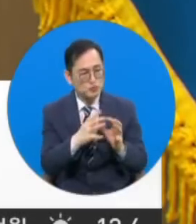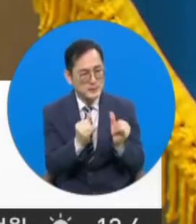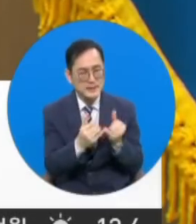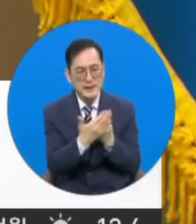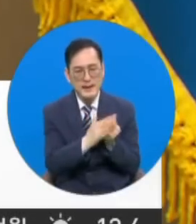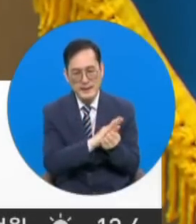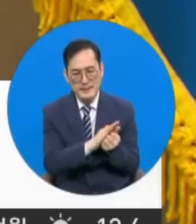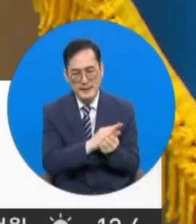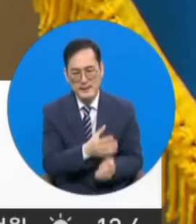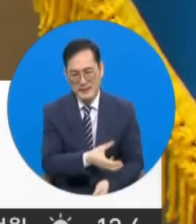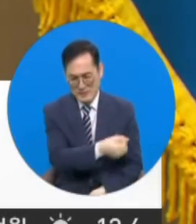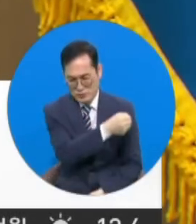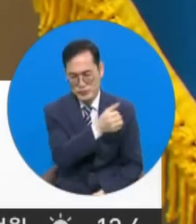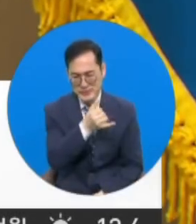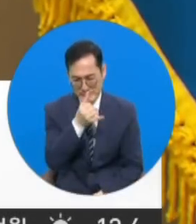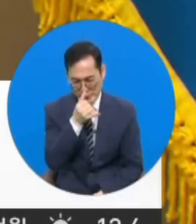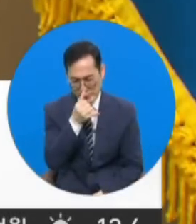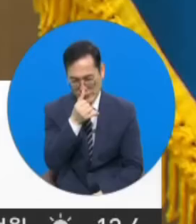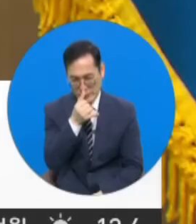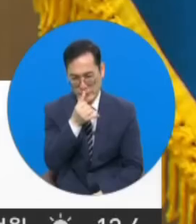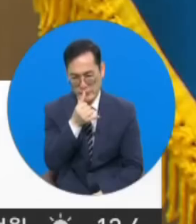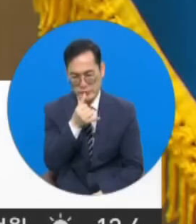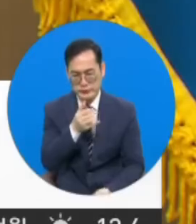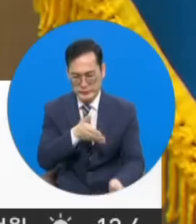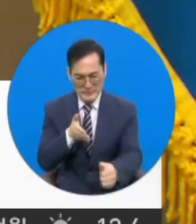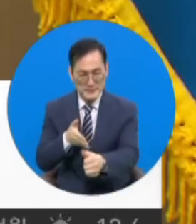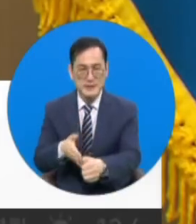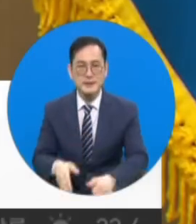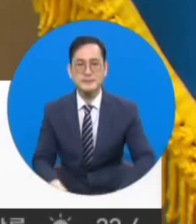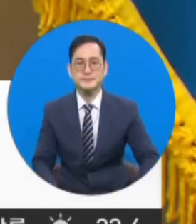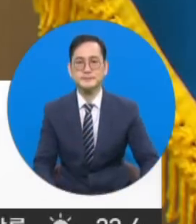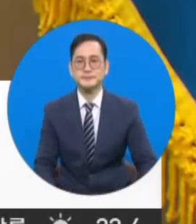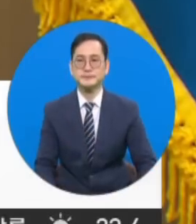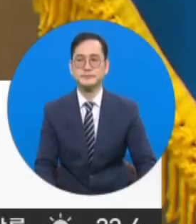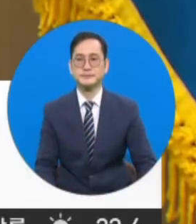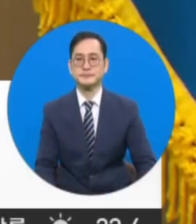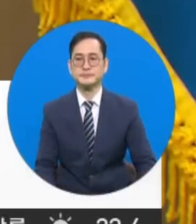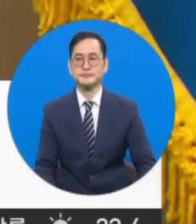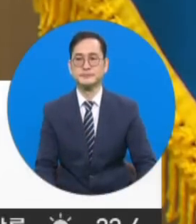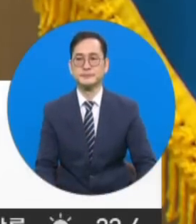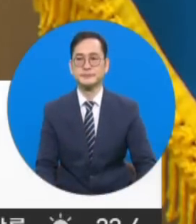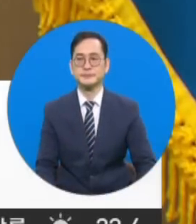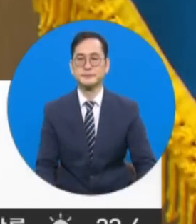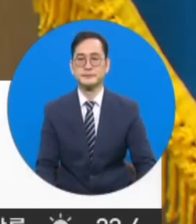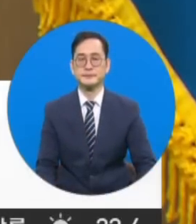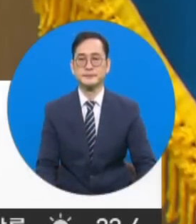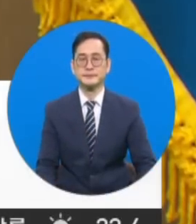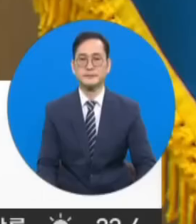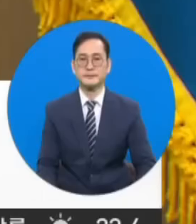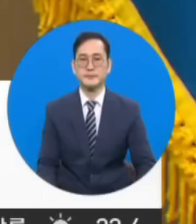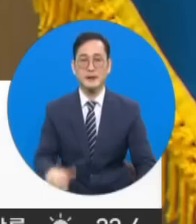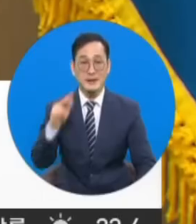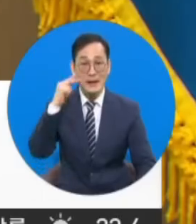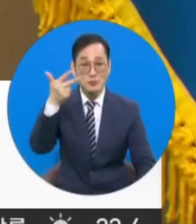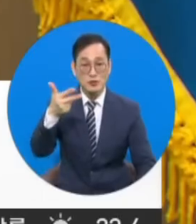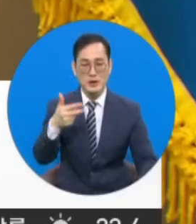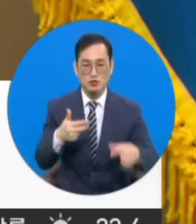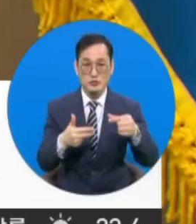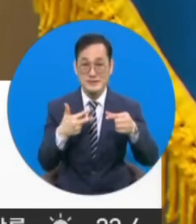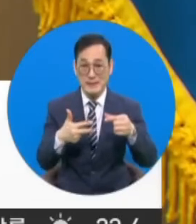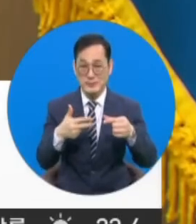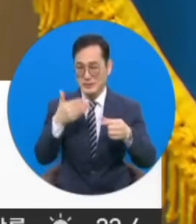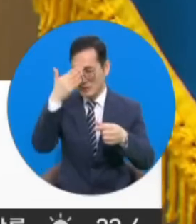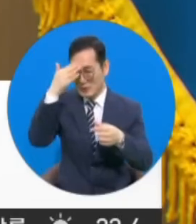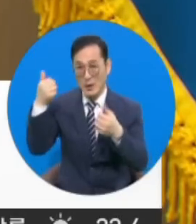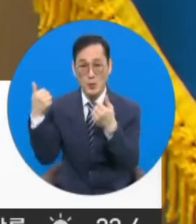직관적으로 체감할 수 있도록 해주기를 당부합니다 다음 주에 있을 G7